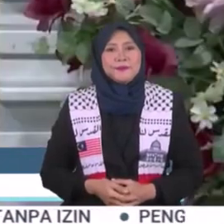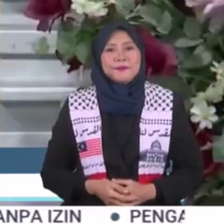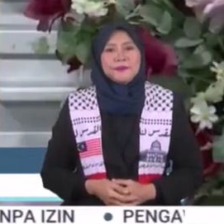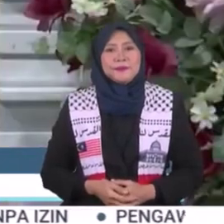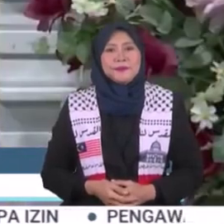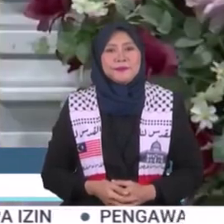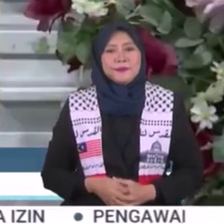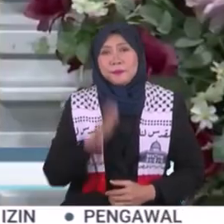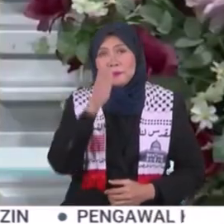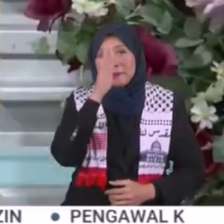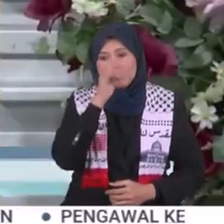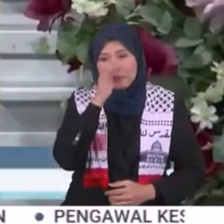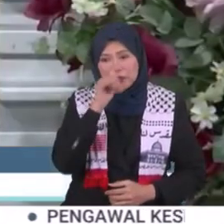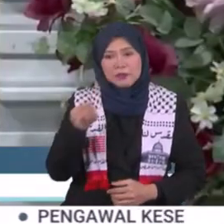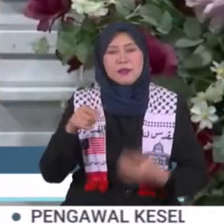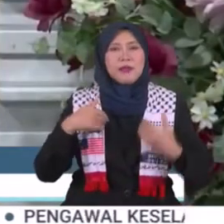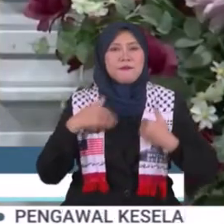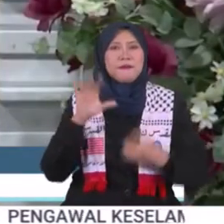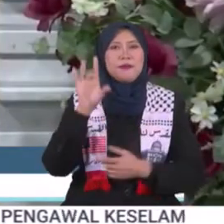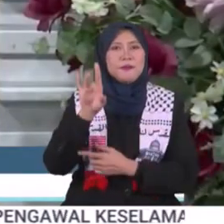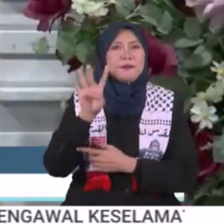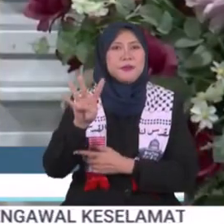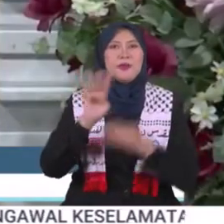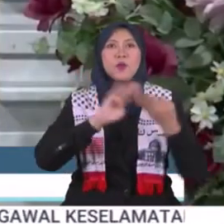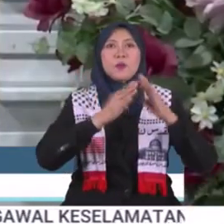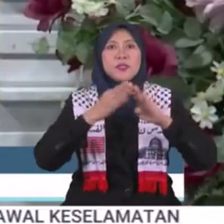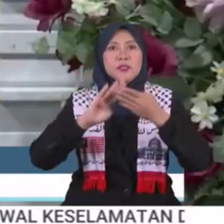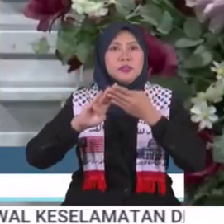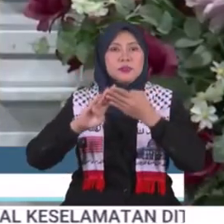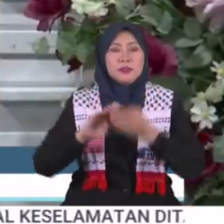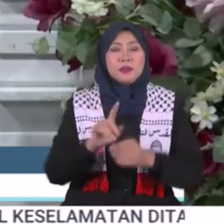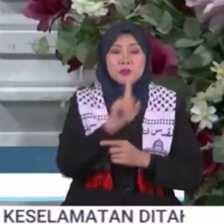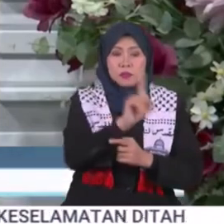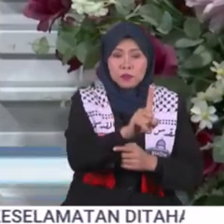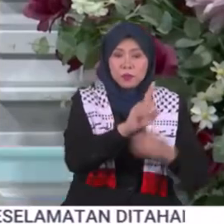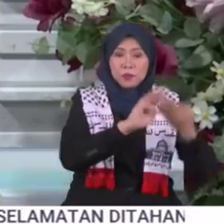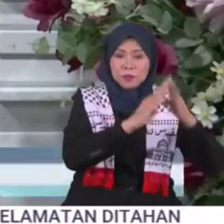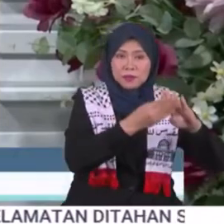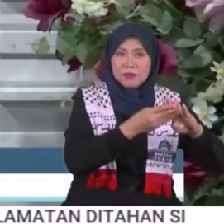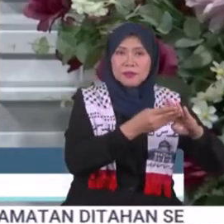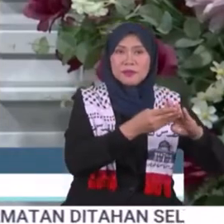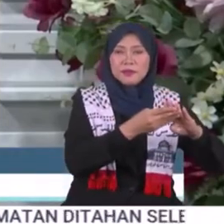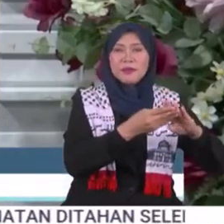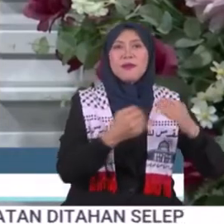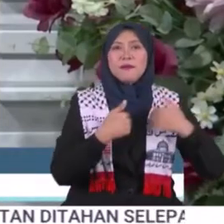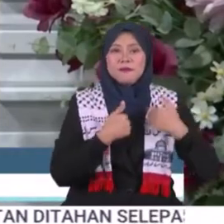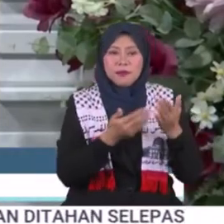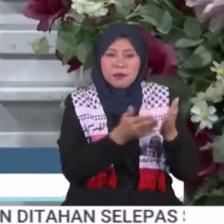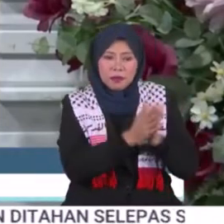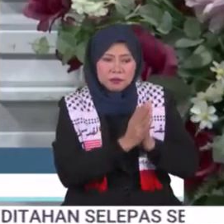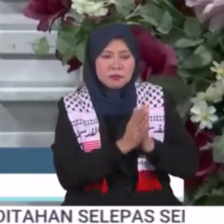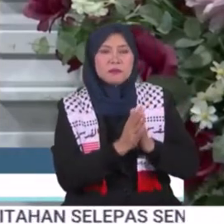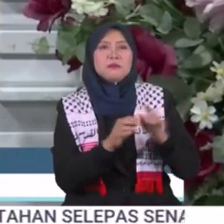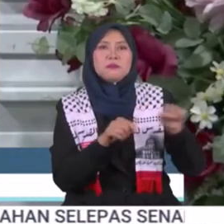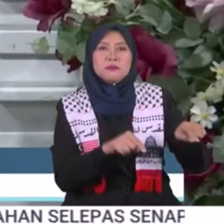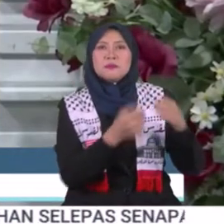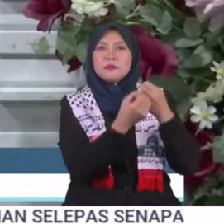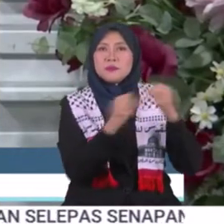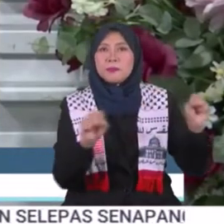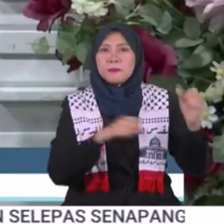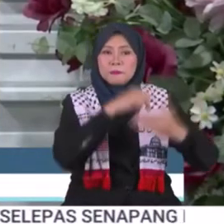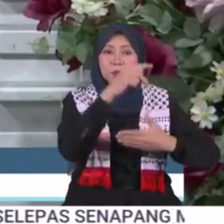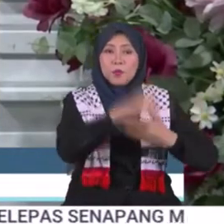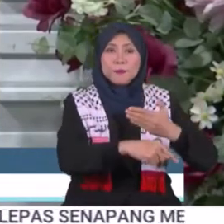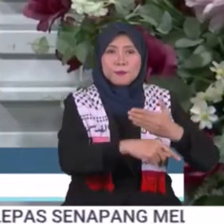So di peringkat Melaka kita ada 84 komuniti. So satu komuniti kita ada minta mereka menunjukkan satu